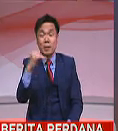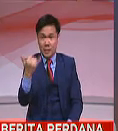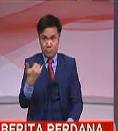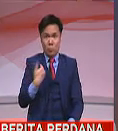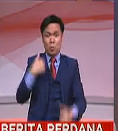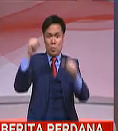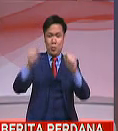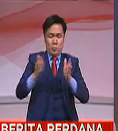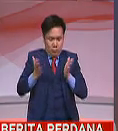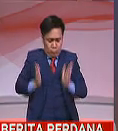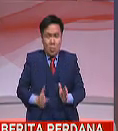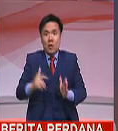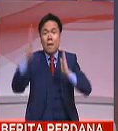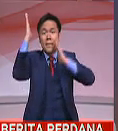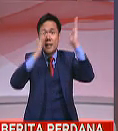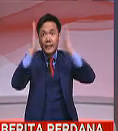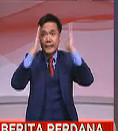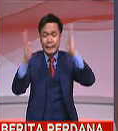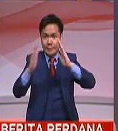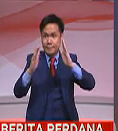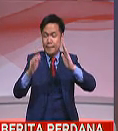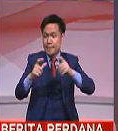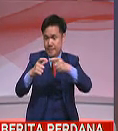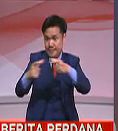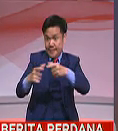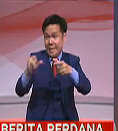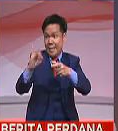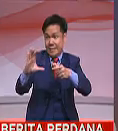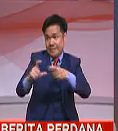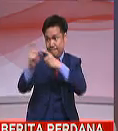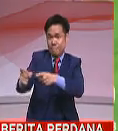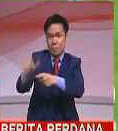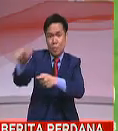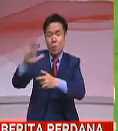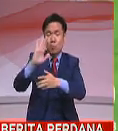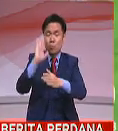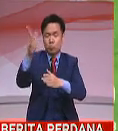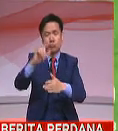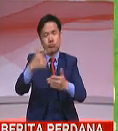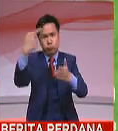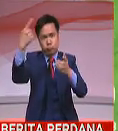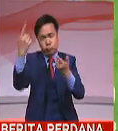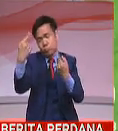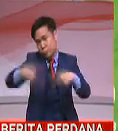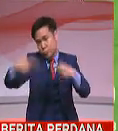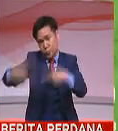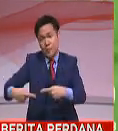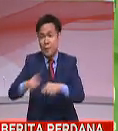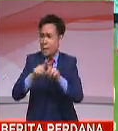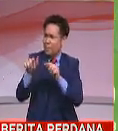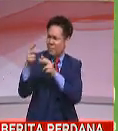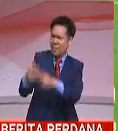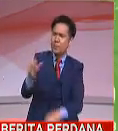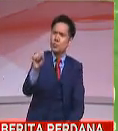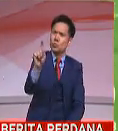beliau menyarun Jersi skuad harimau melaya melalui proses naturalisasi pada 2018 mengulas lanjut Stuart bagaimanapun tidak